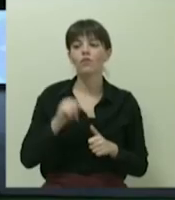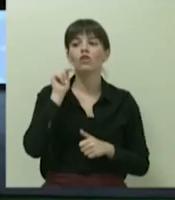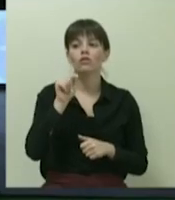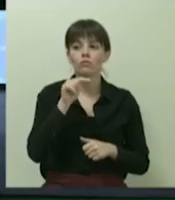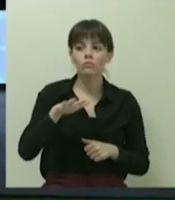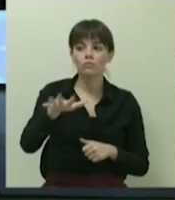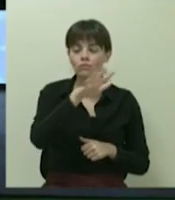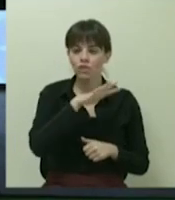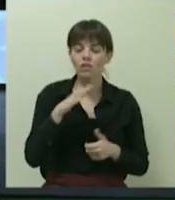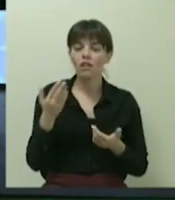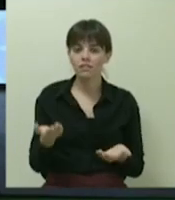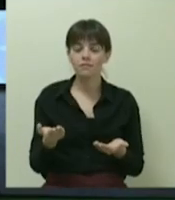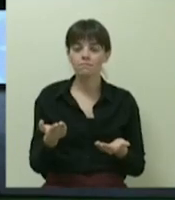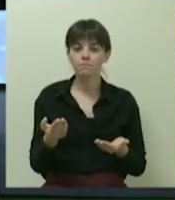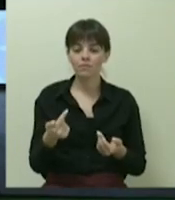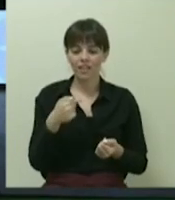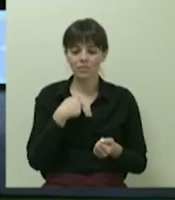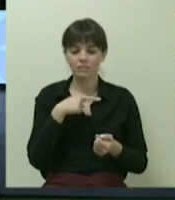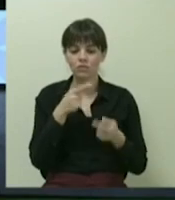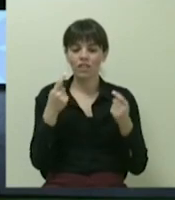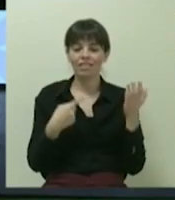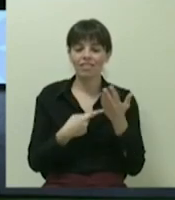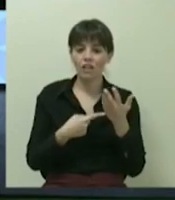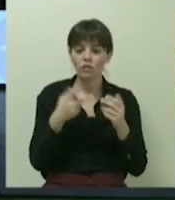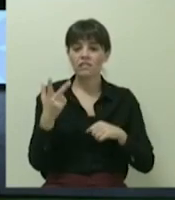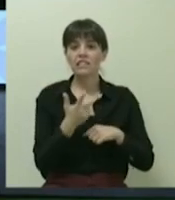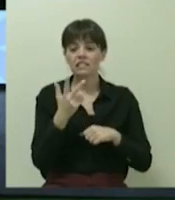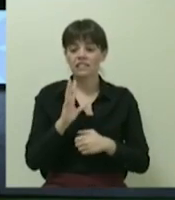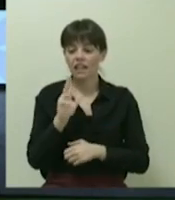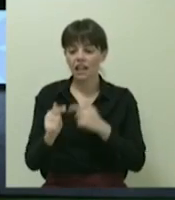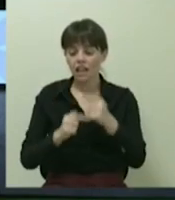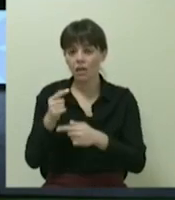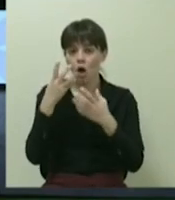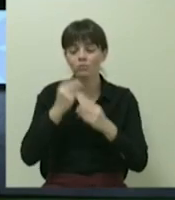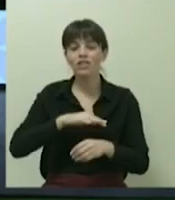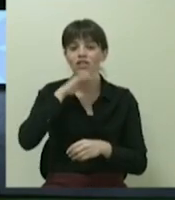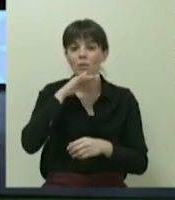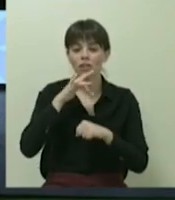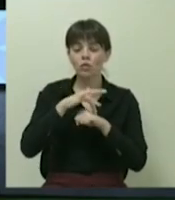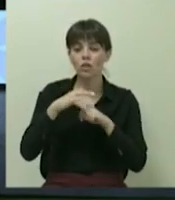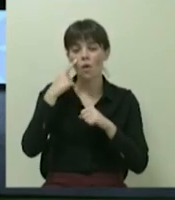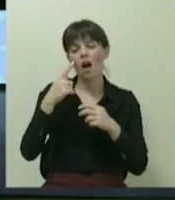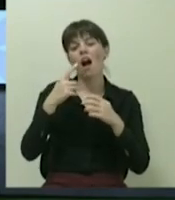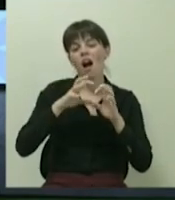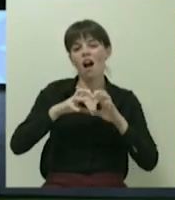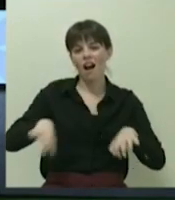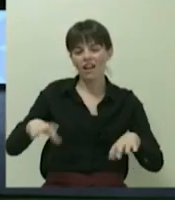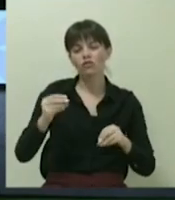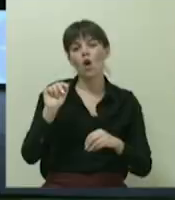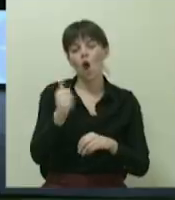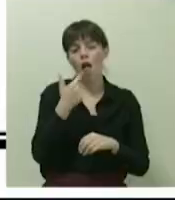Bunlar bizi... Bu işlerin, bu teknolojinin hızlı ilerlemekte olduğu yabancı ülkelerden ayıran belli başlı